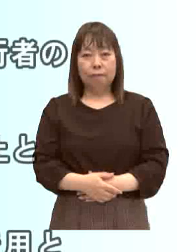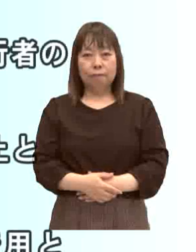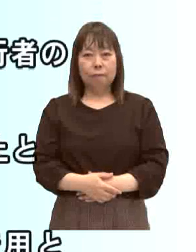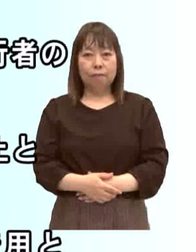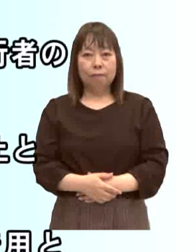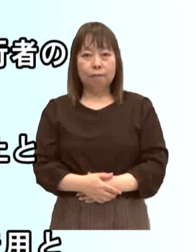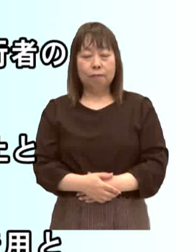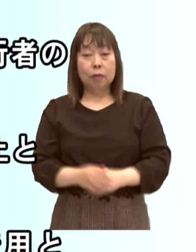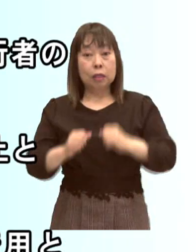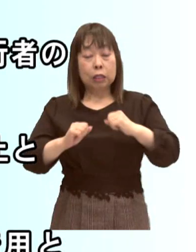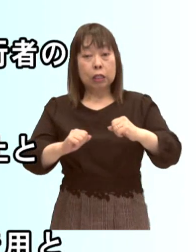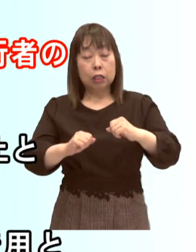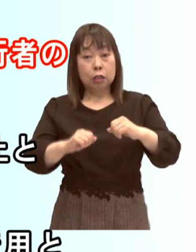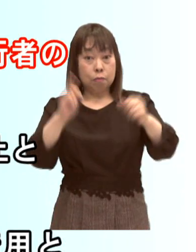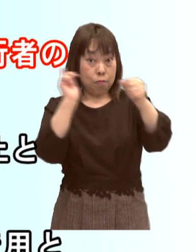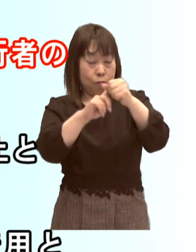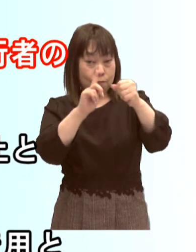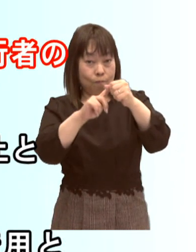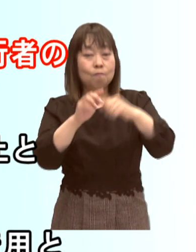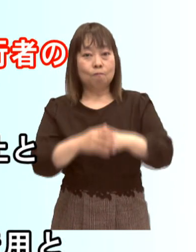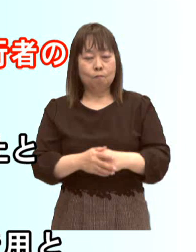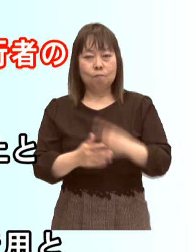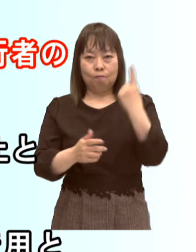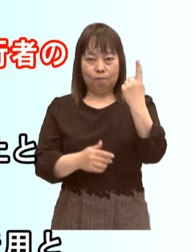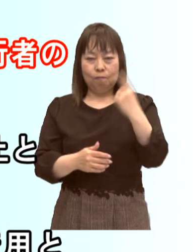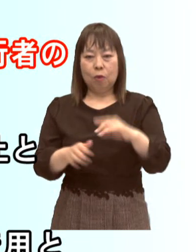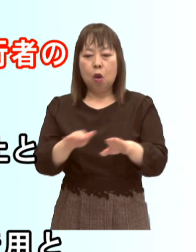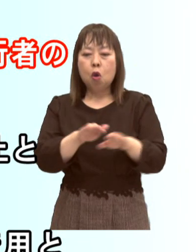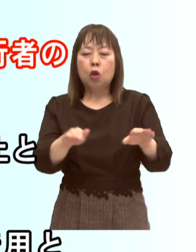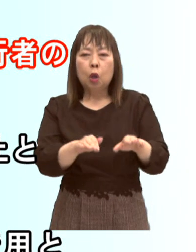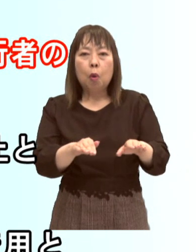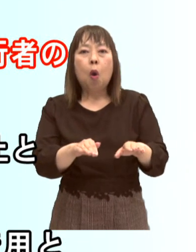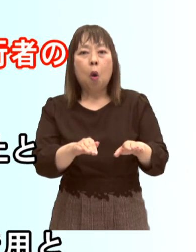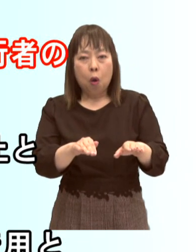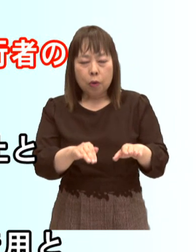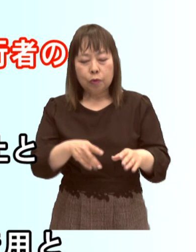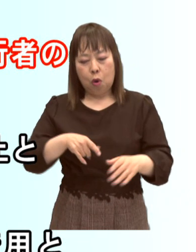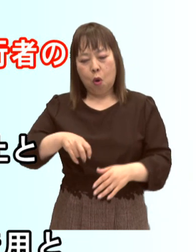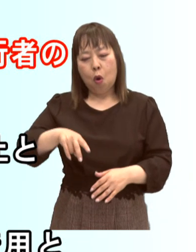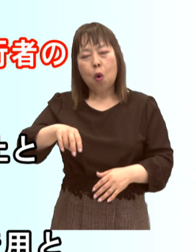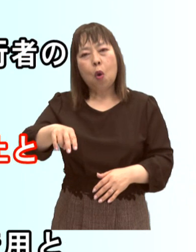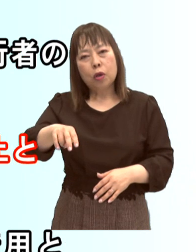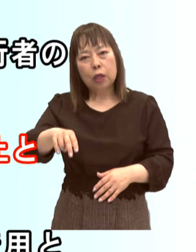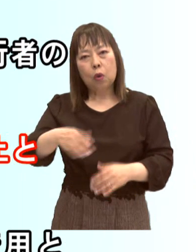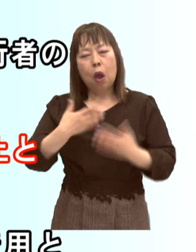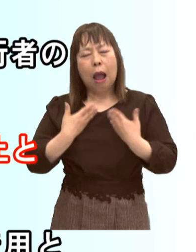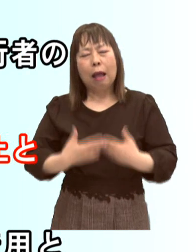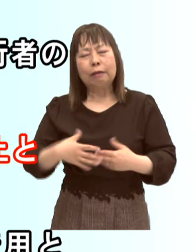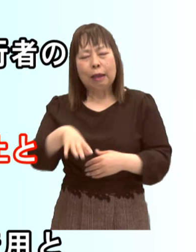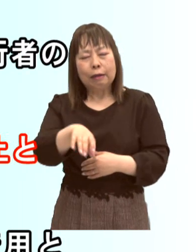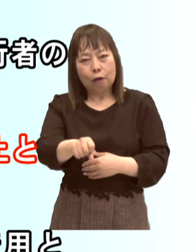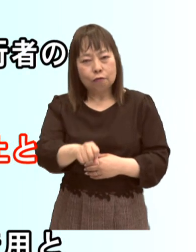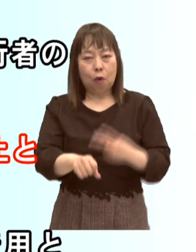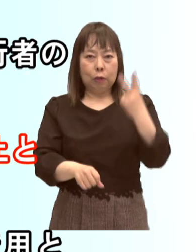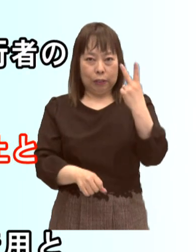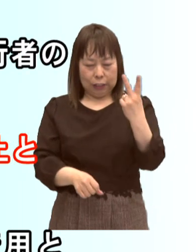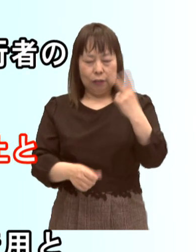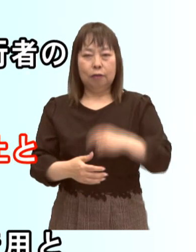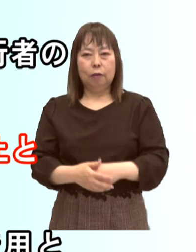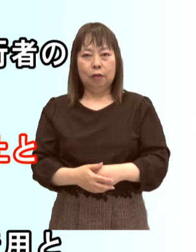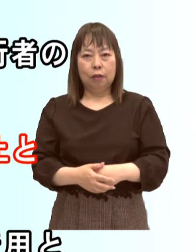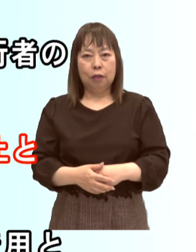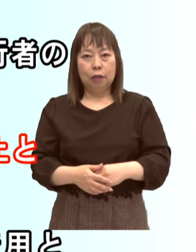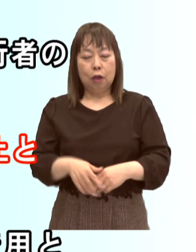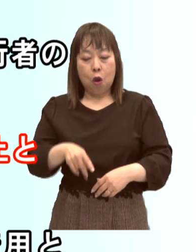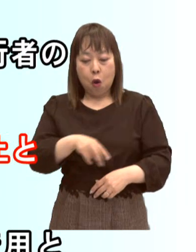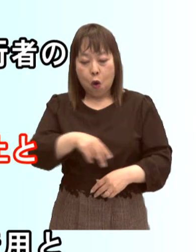実施重点については、1、子どもをはじめとする歩行者の安全確保、2、横断歩行者事